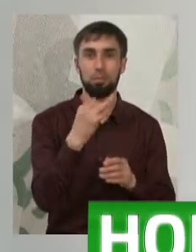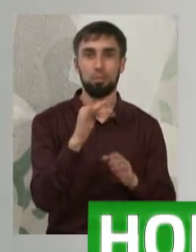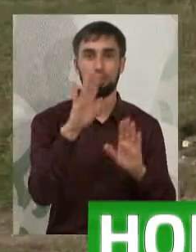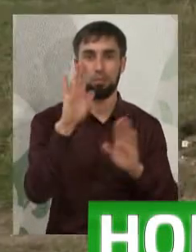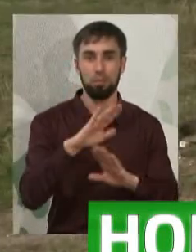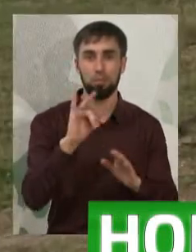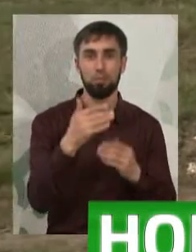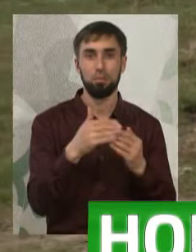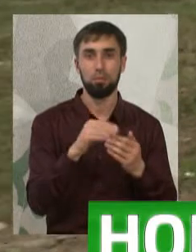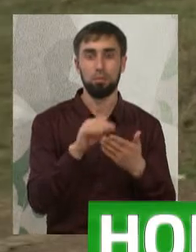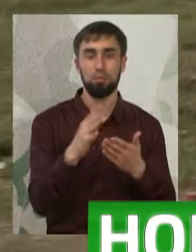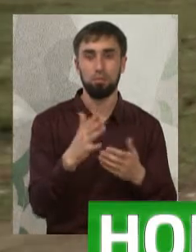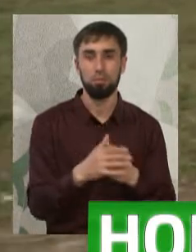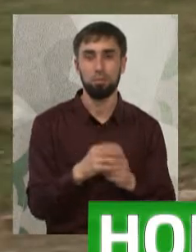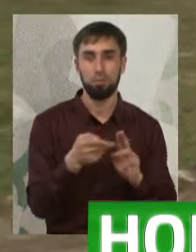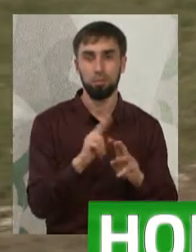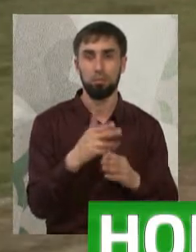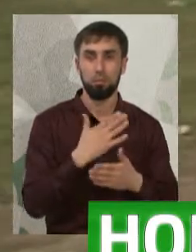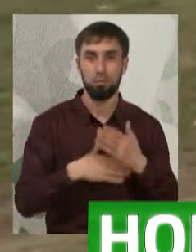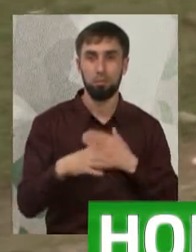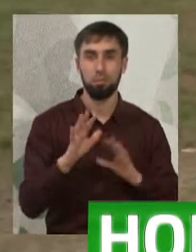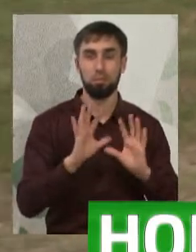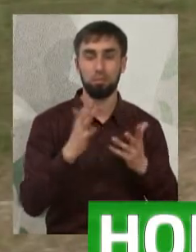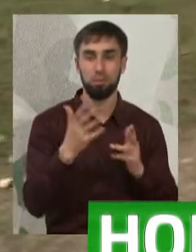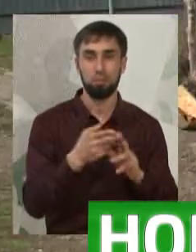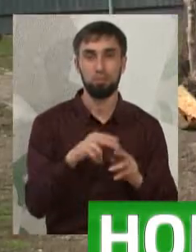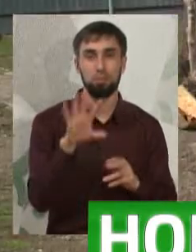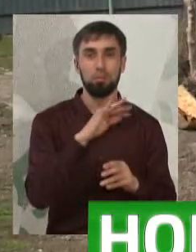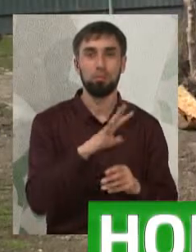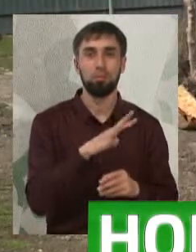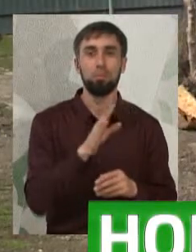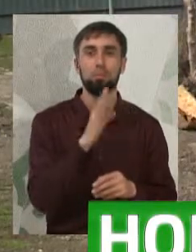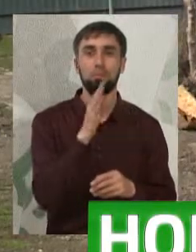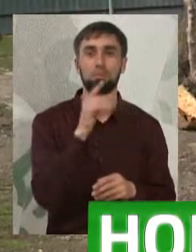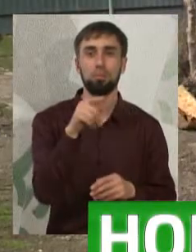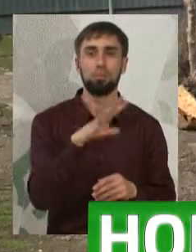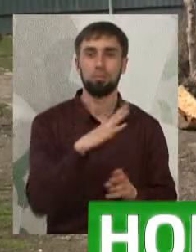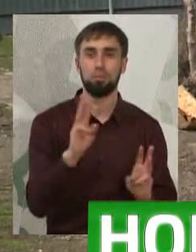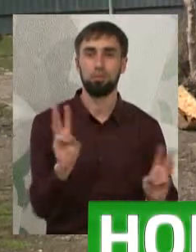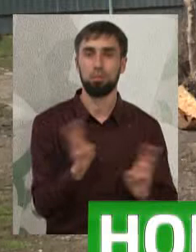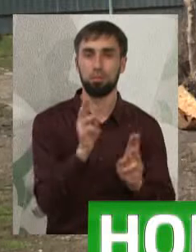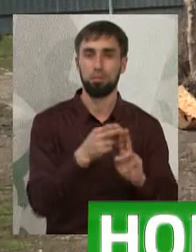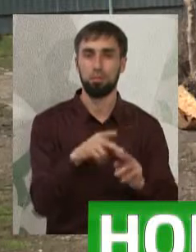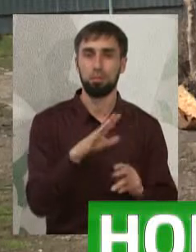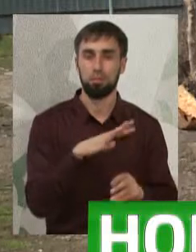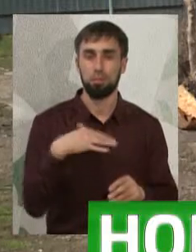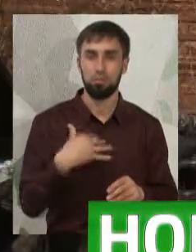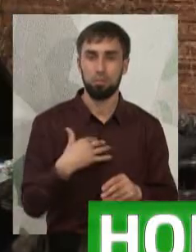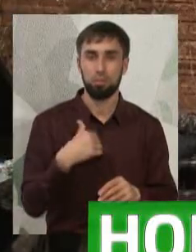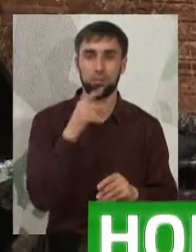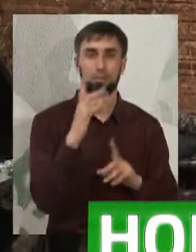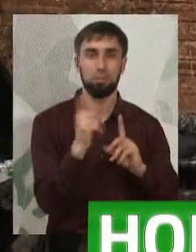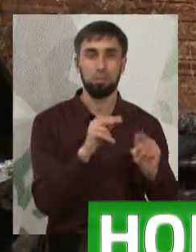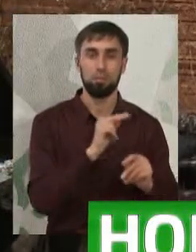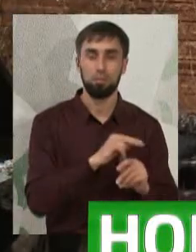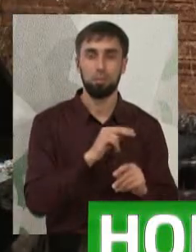двери ставить. Это радостное событие с трагичной предысторией. Утром 22 января, когда обычно все разъезжаются по делам, на